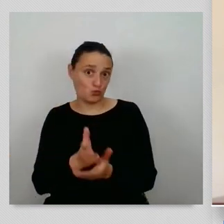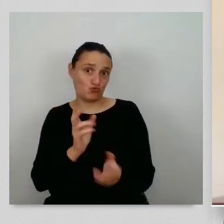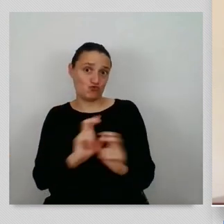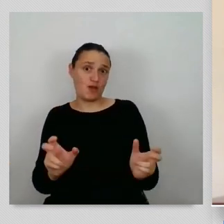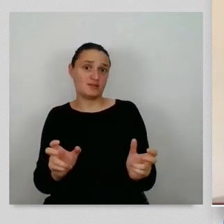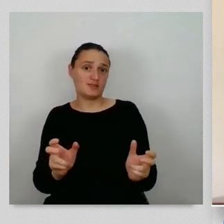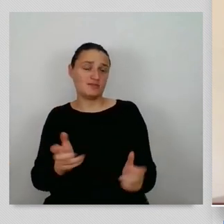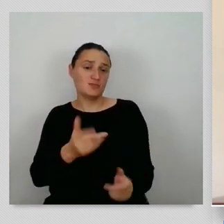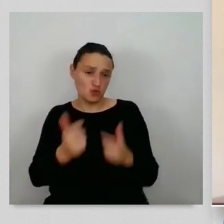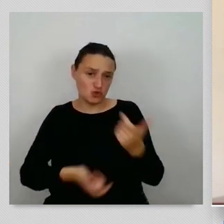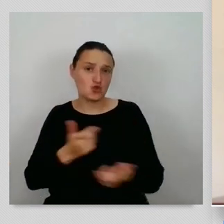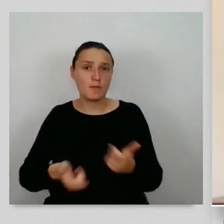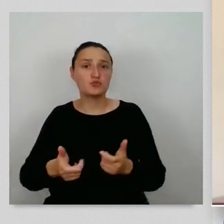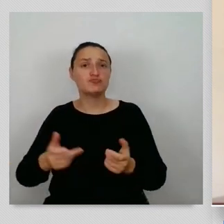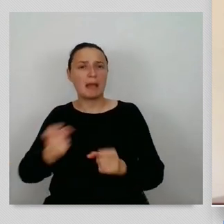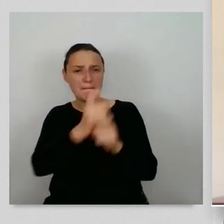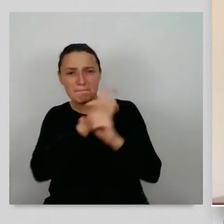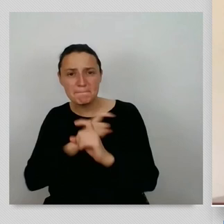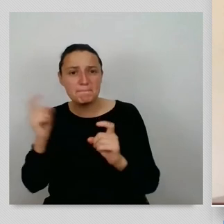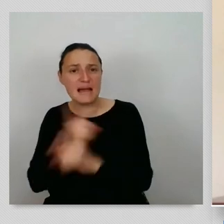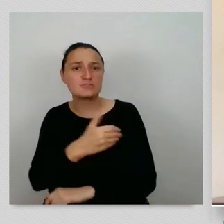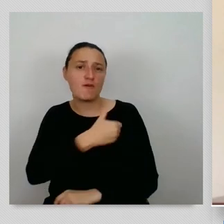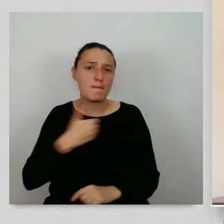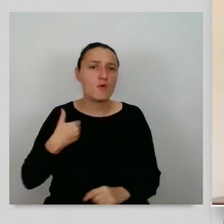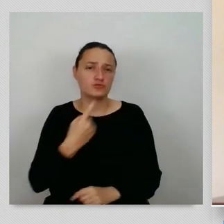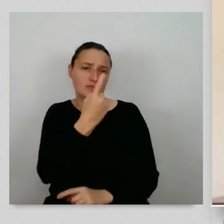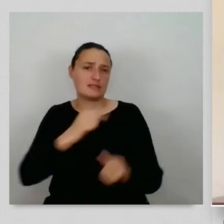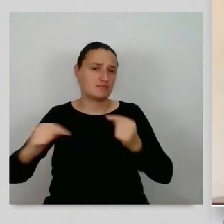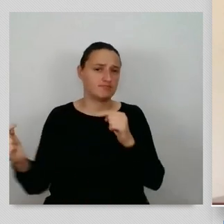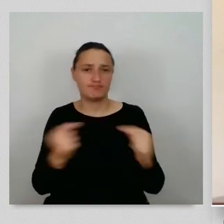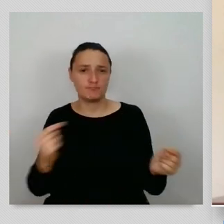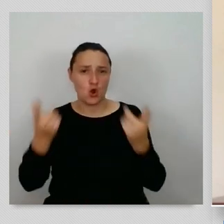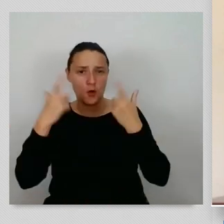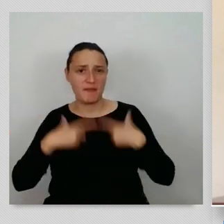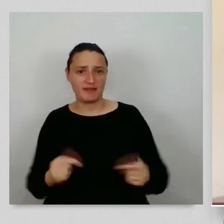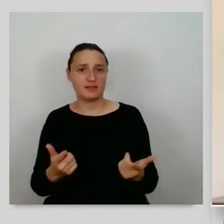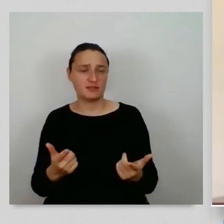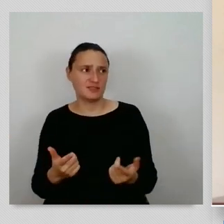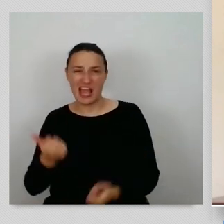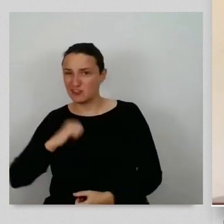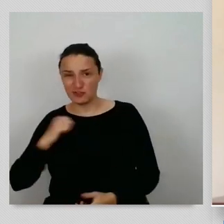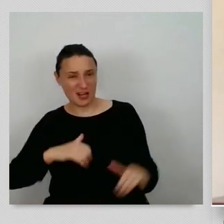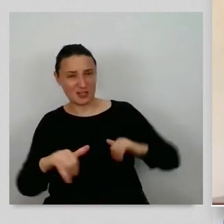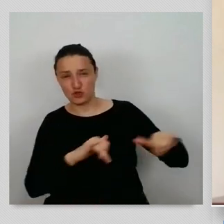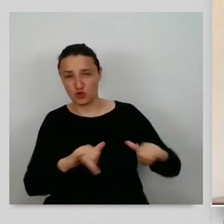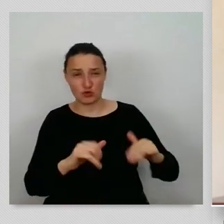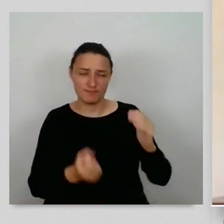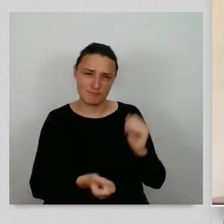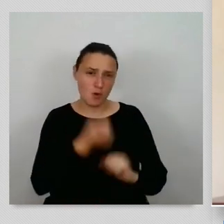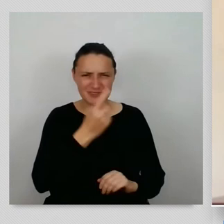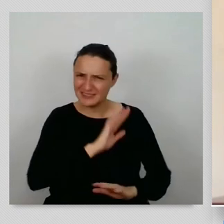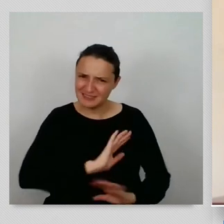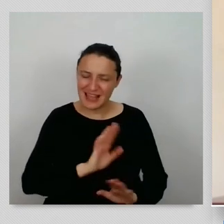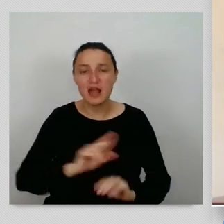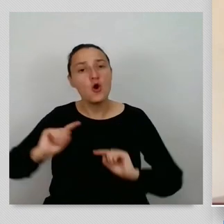krajowy panel obywatelski. Myślę, że też nie ma co czekać na inicjatywę rządu, gdyby